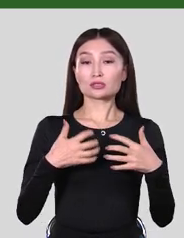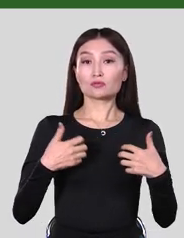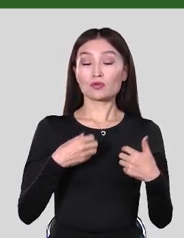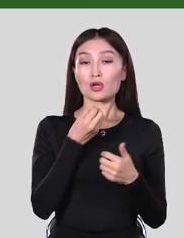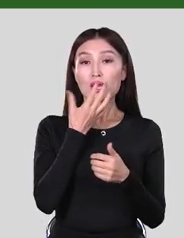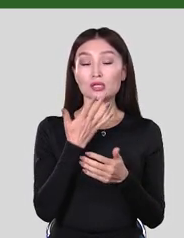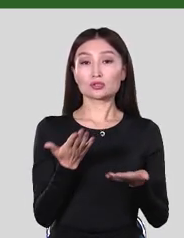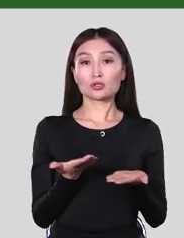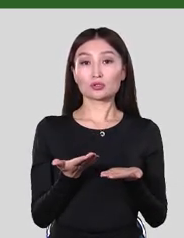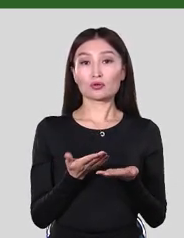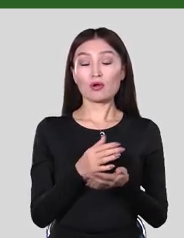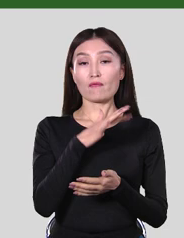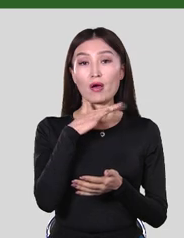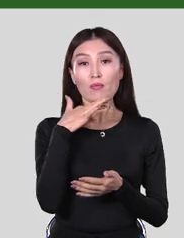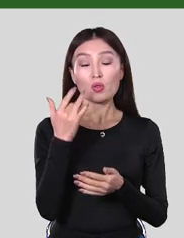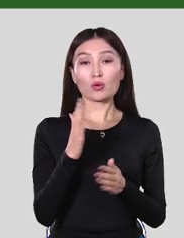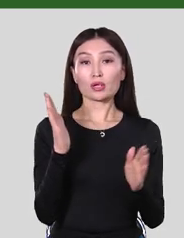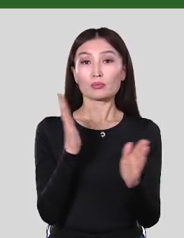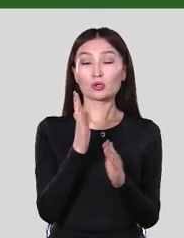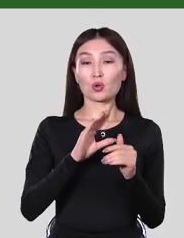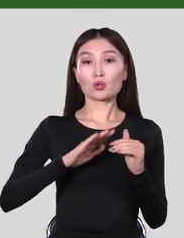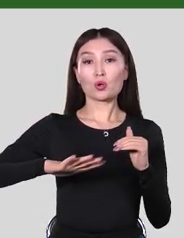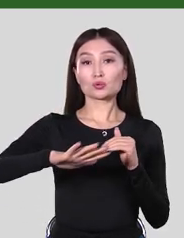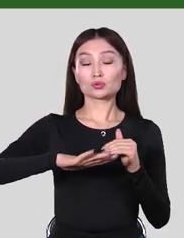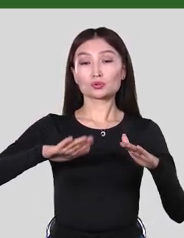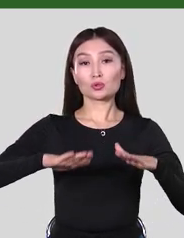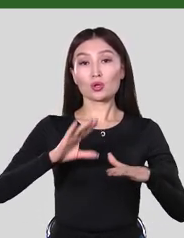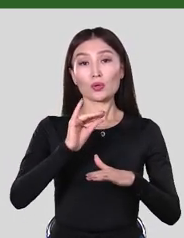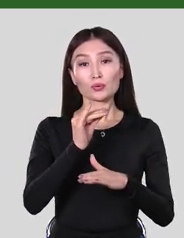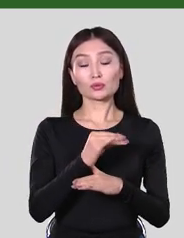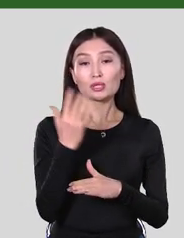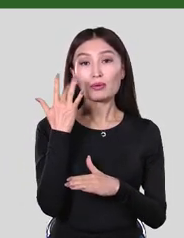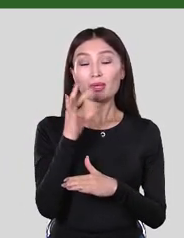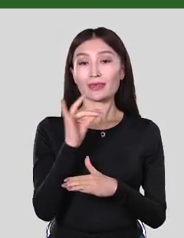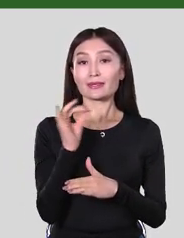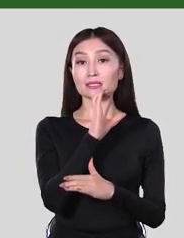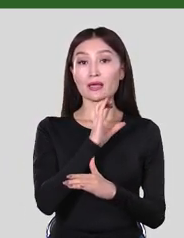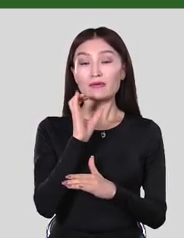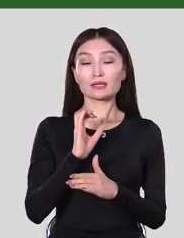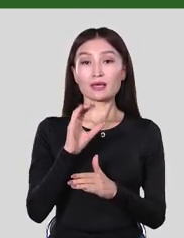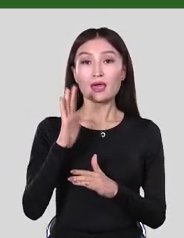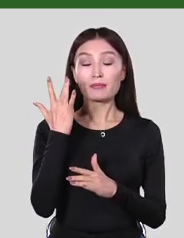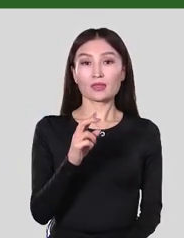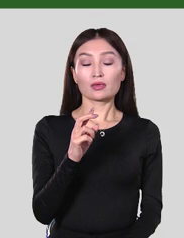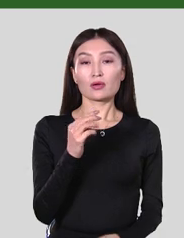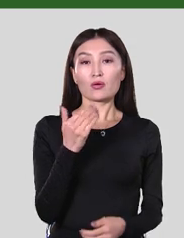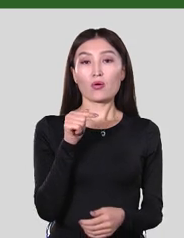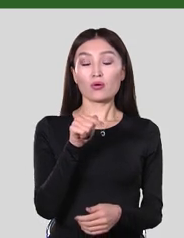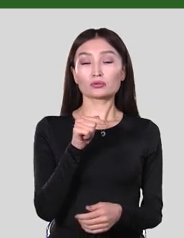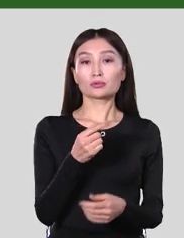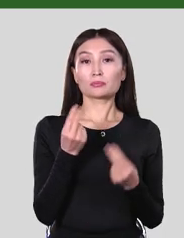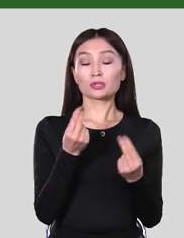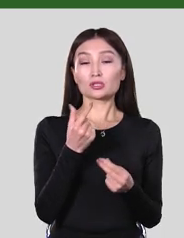хорошо распространено во многих природных зонах и Южной Америки, и Северной. Броненосец